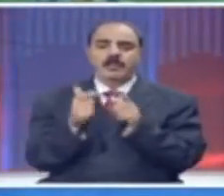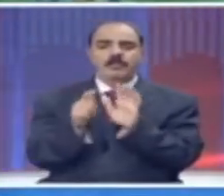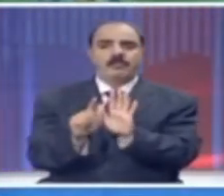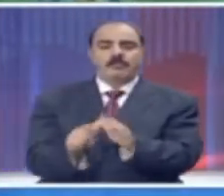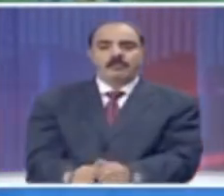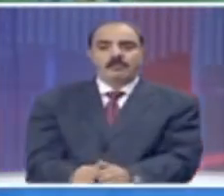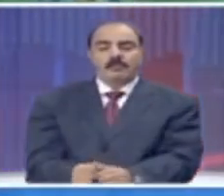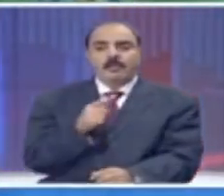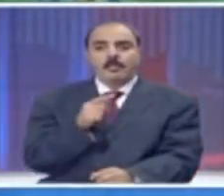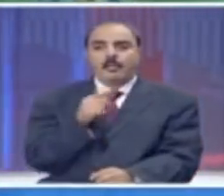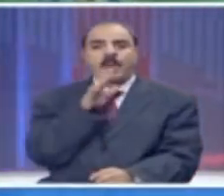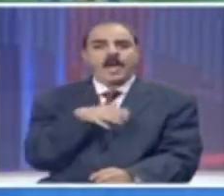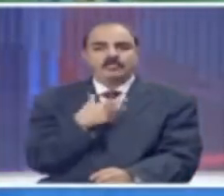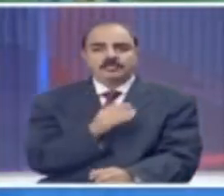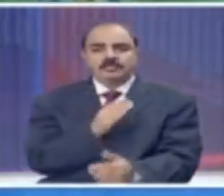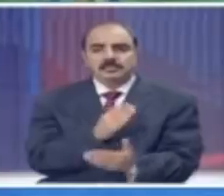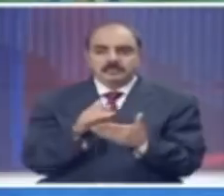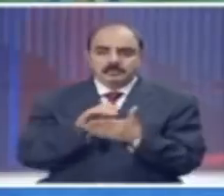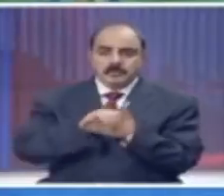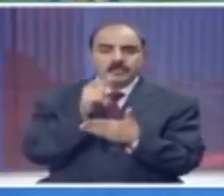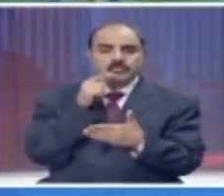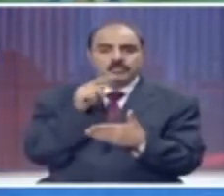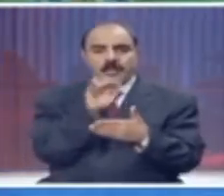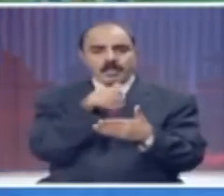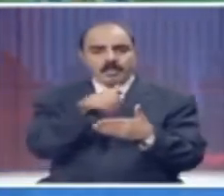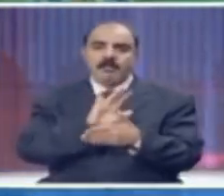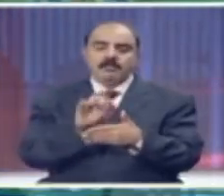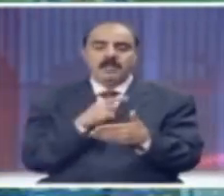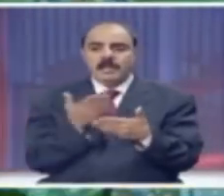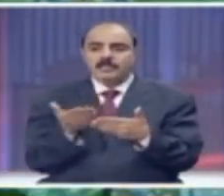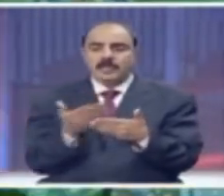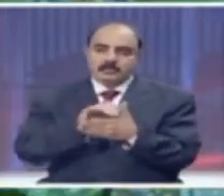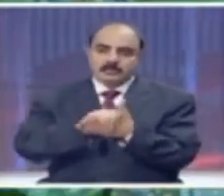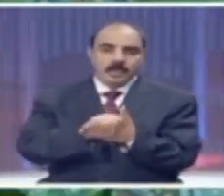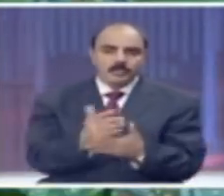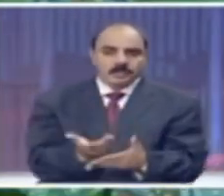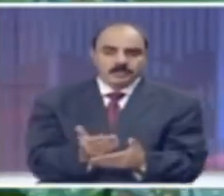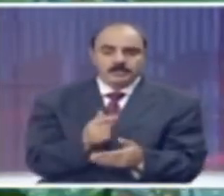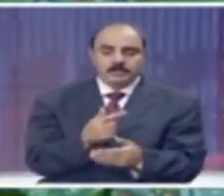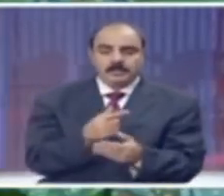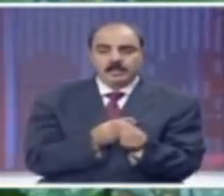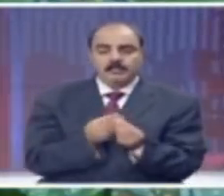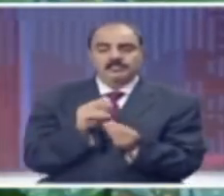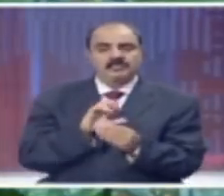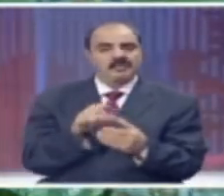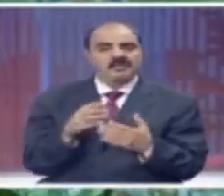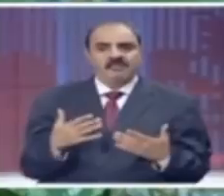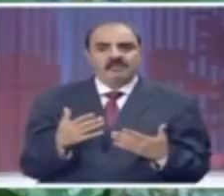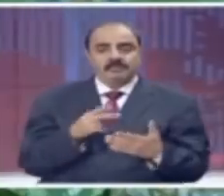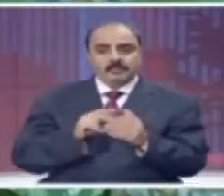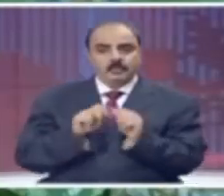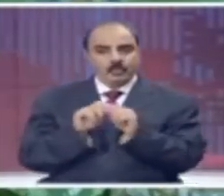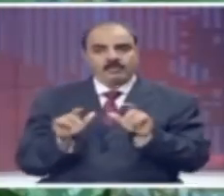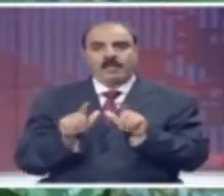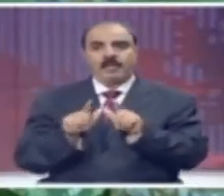هو الأوائل المطلوبة إرفاقها مع الأصوات الانتخابية اللي بيتم إرسالها للسفارة، ودي بيتم الإجابة عليها بناء على ما هو